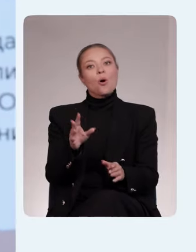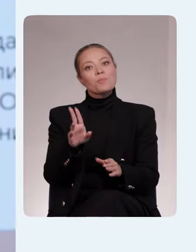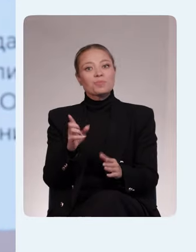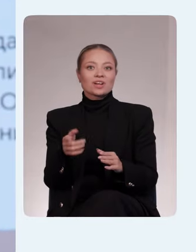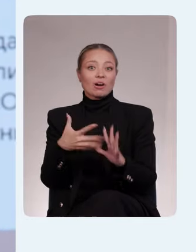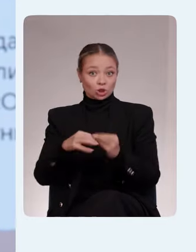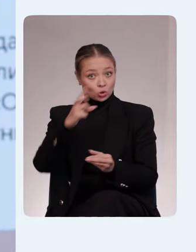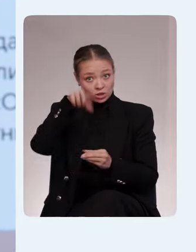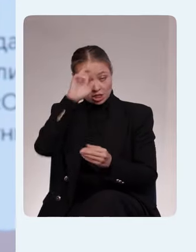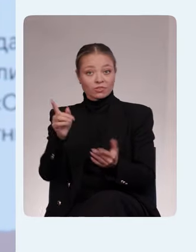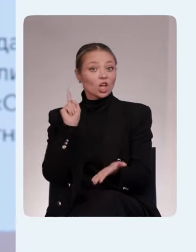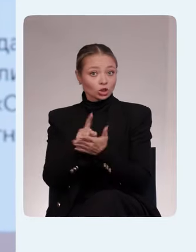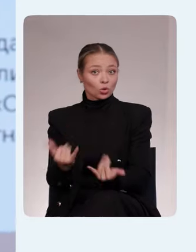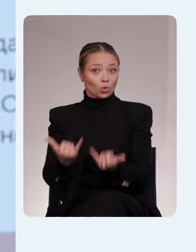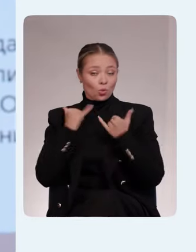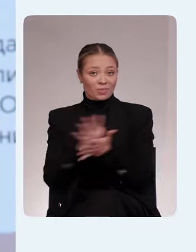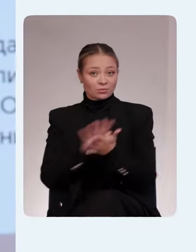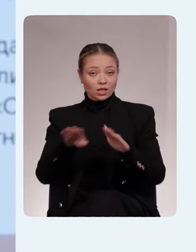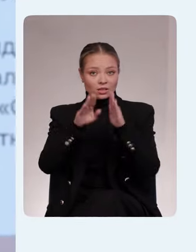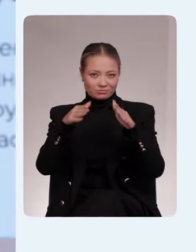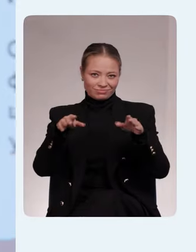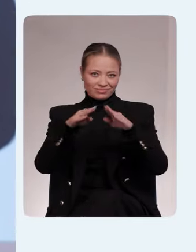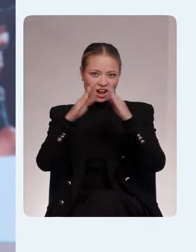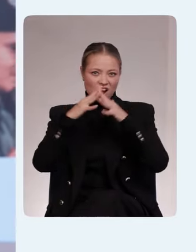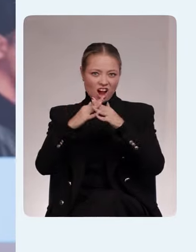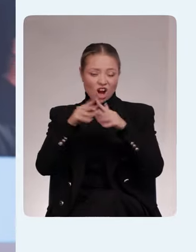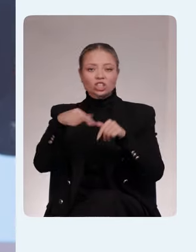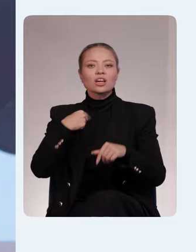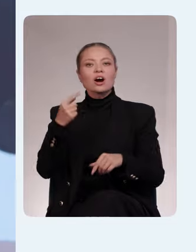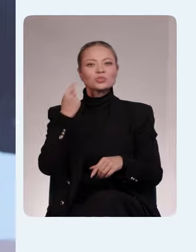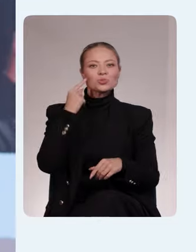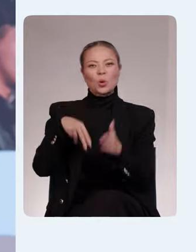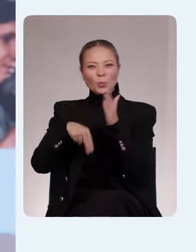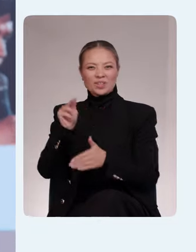положен от государства. Ну, я хочу просто руль купить, как дурачок по городу ходить.